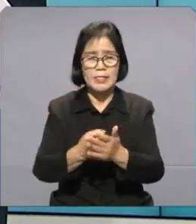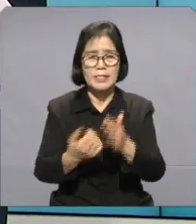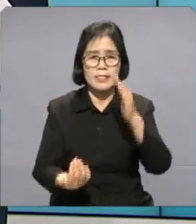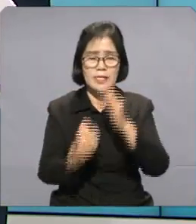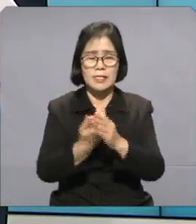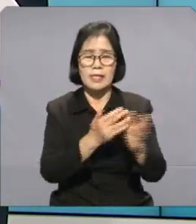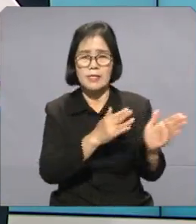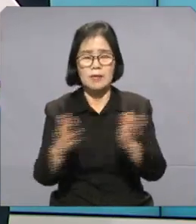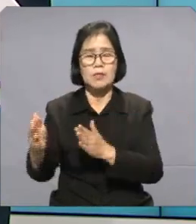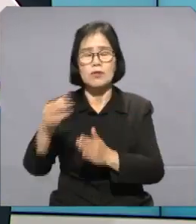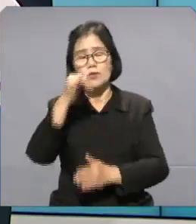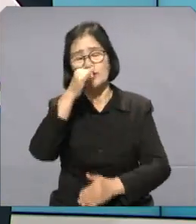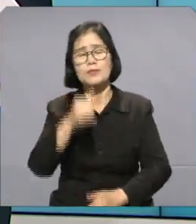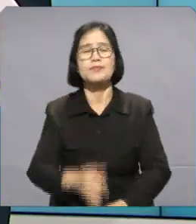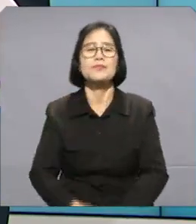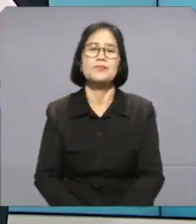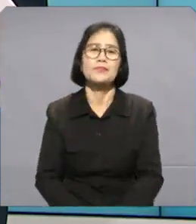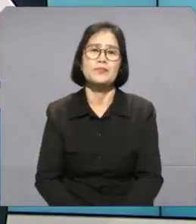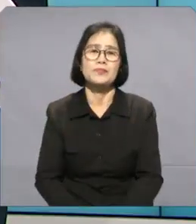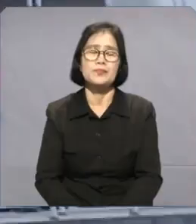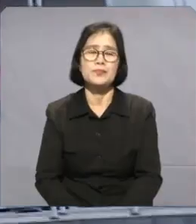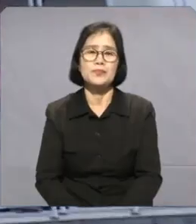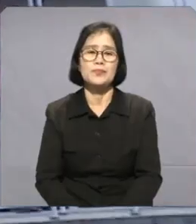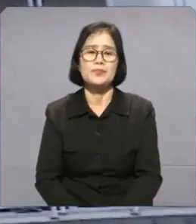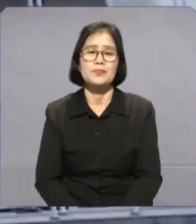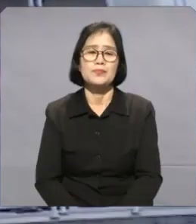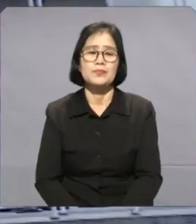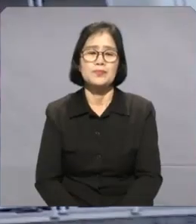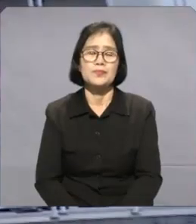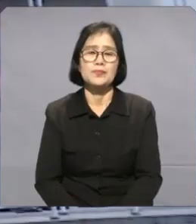있습니다. 황다인 기자입니다.